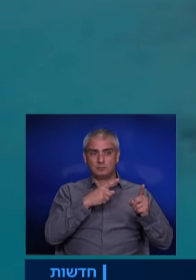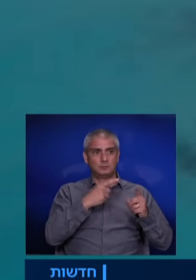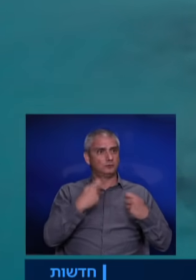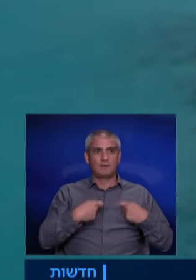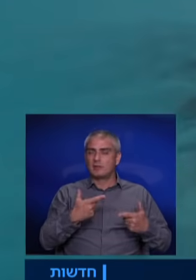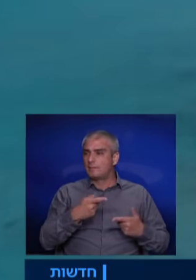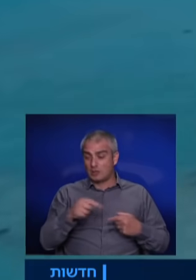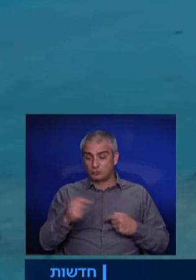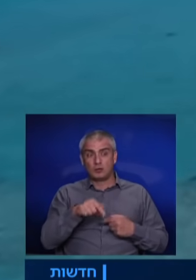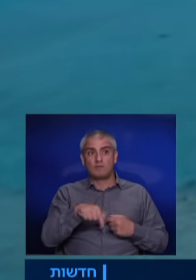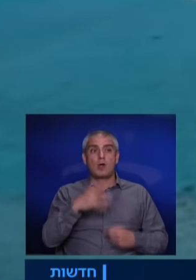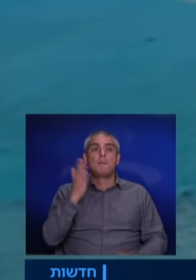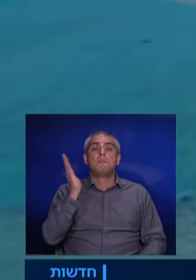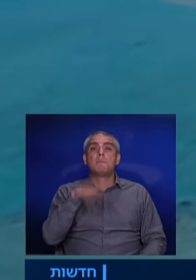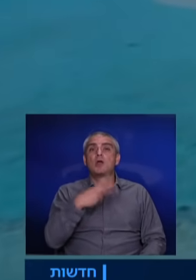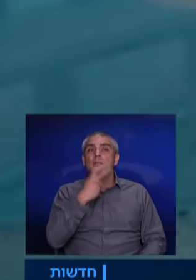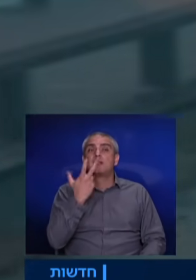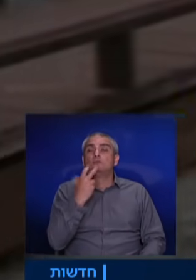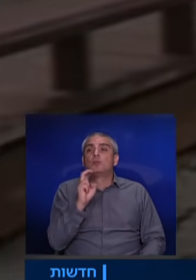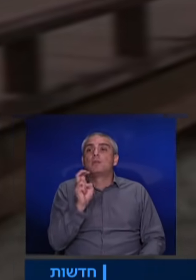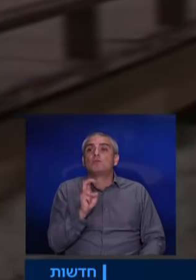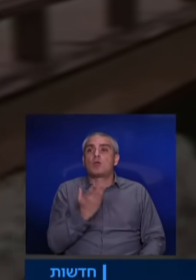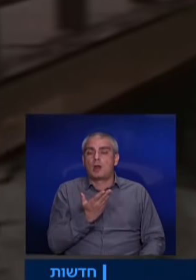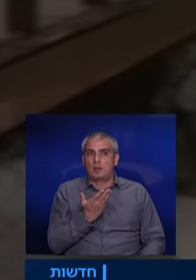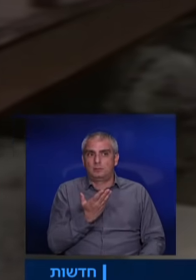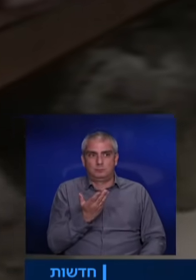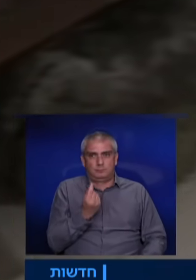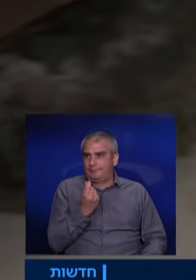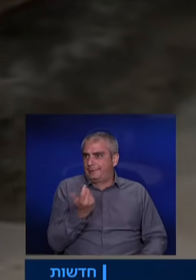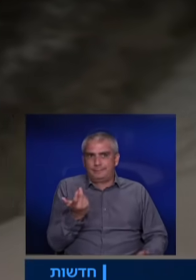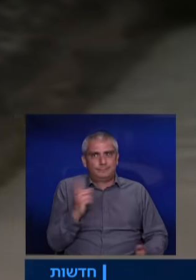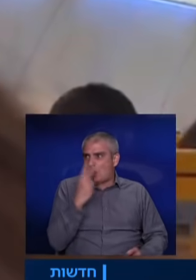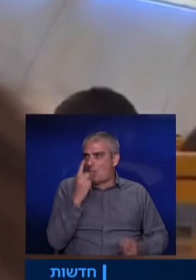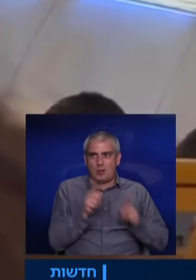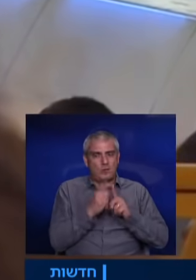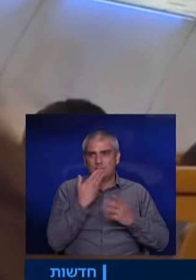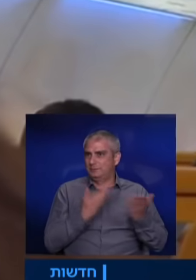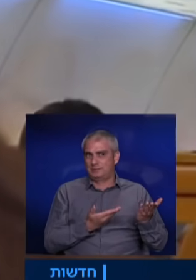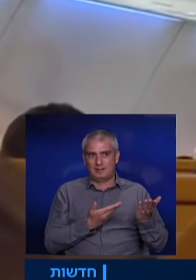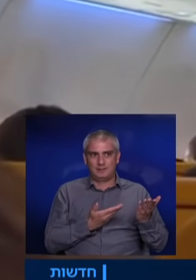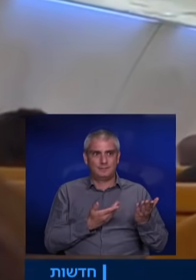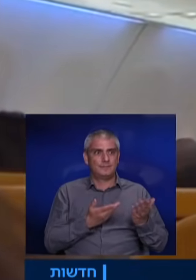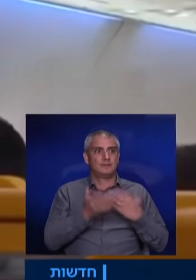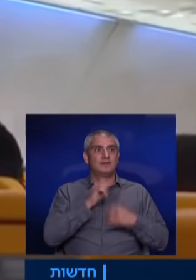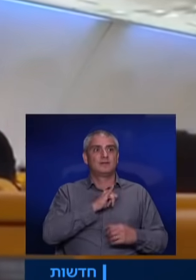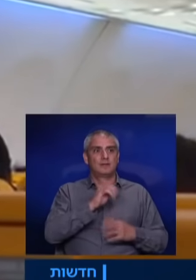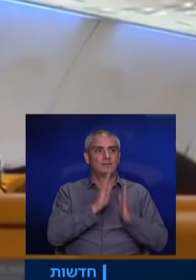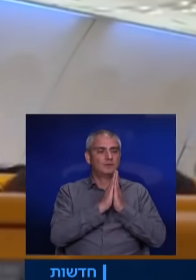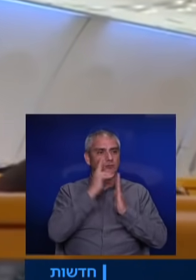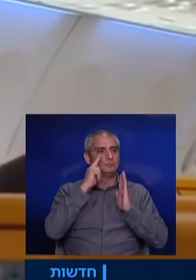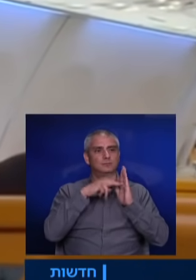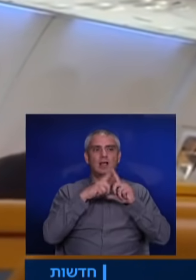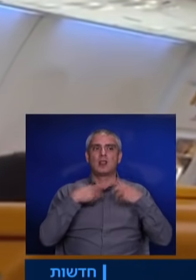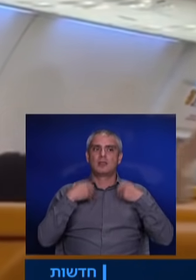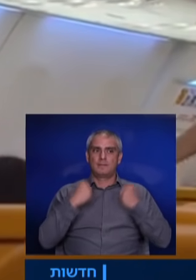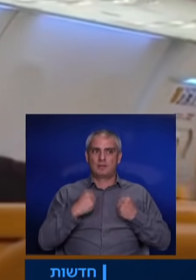החל מהשבוע בפחות מ-280 דולר, מחיר שמעולם לא נראה בישראל. Before take-off, please study the safety